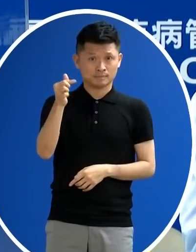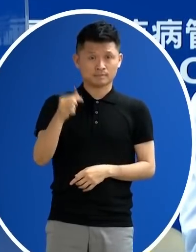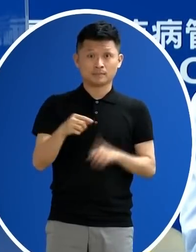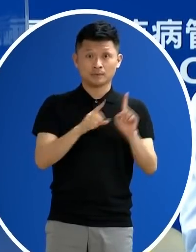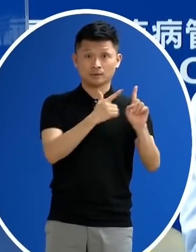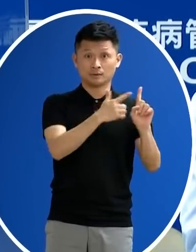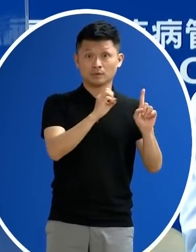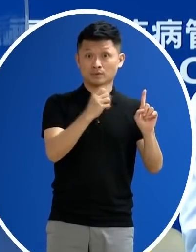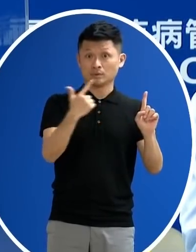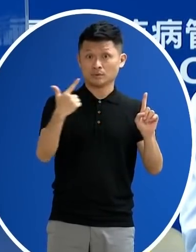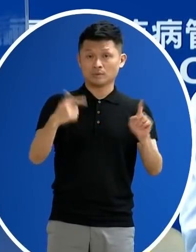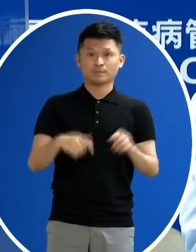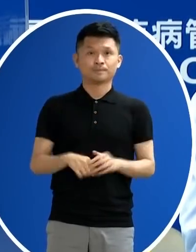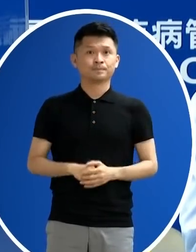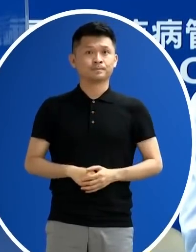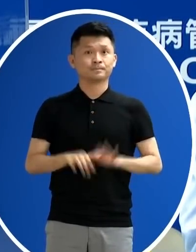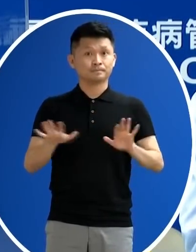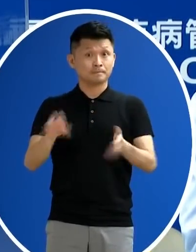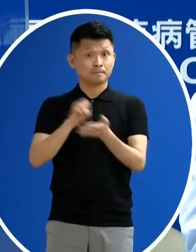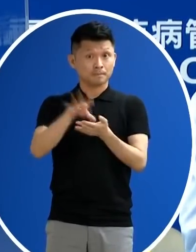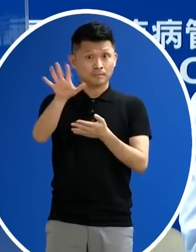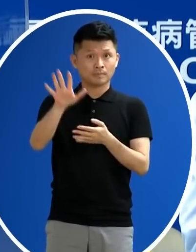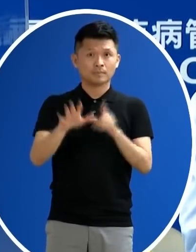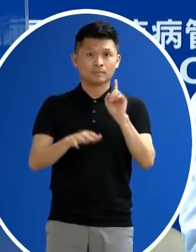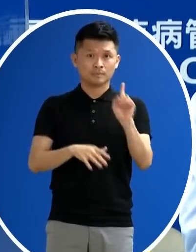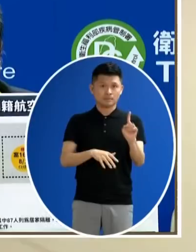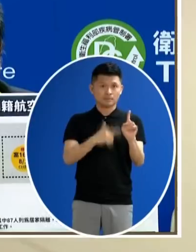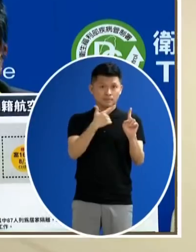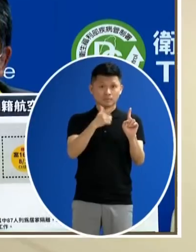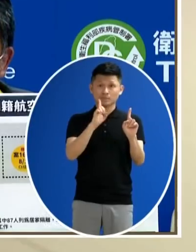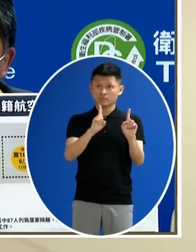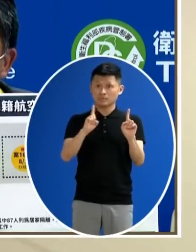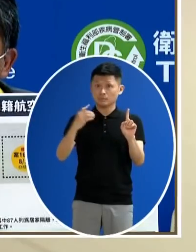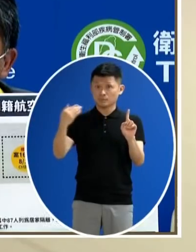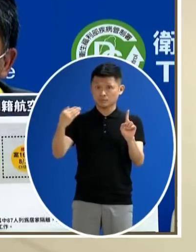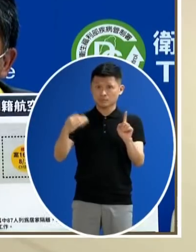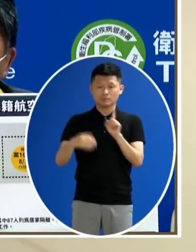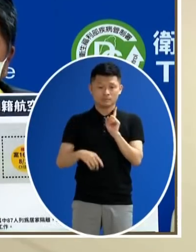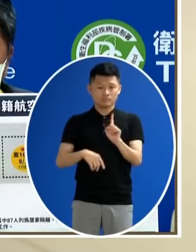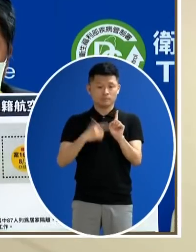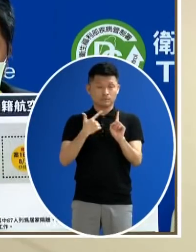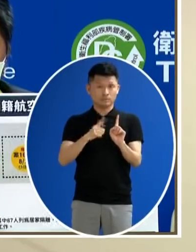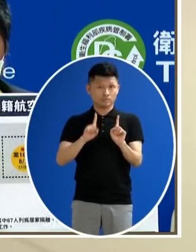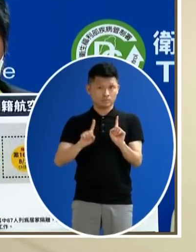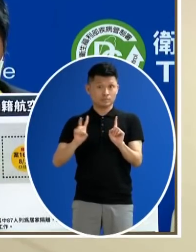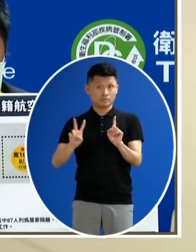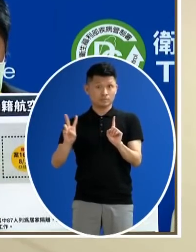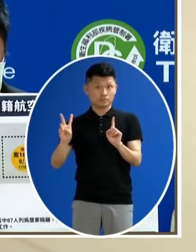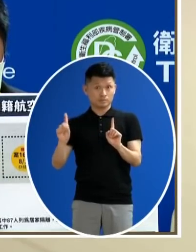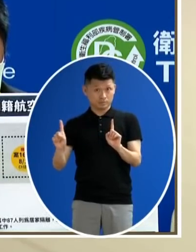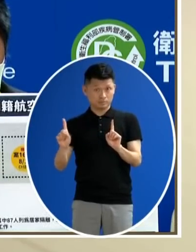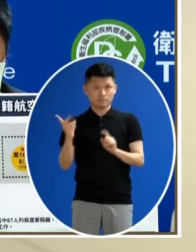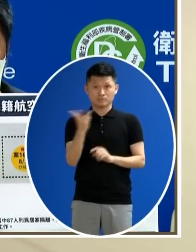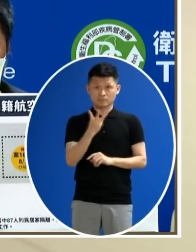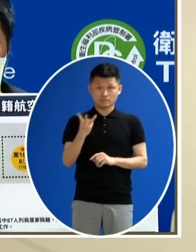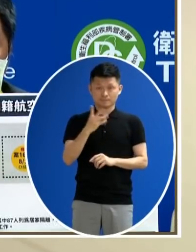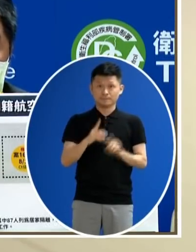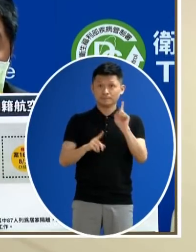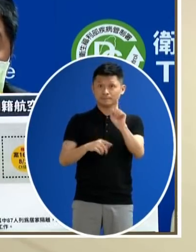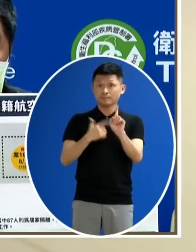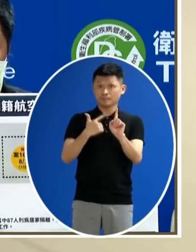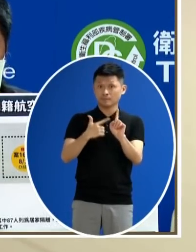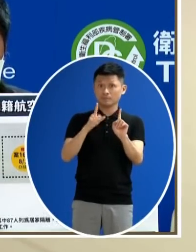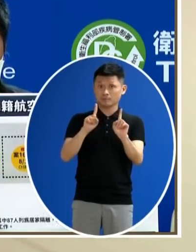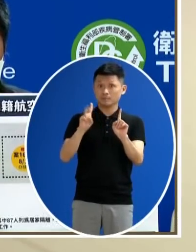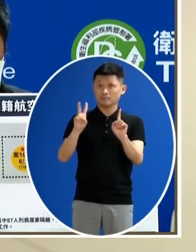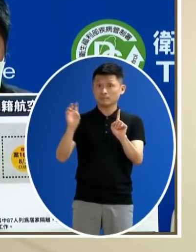是16066，一个是今天跟大家报告的16119跟16121。那其中